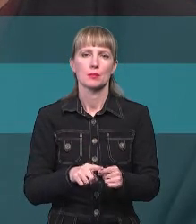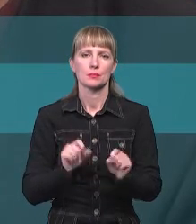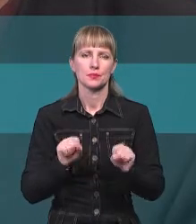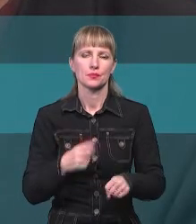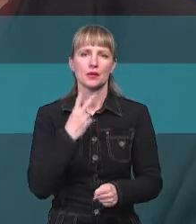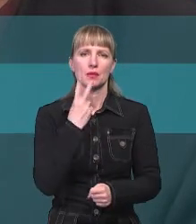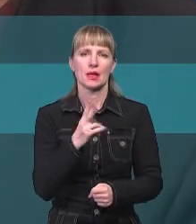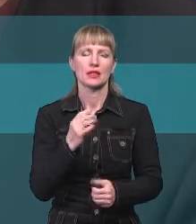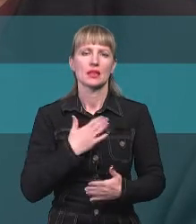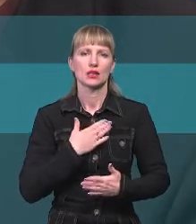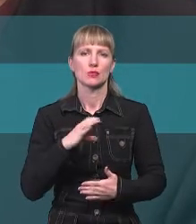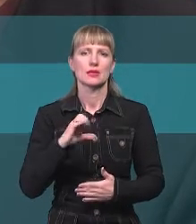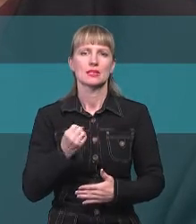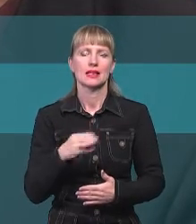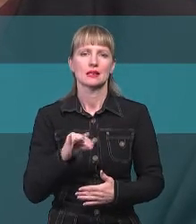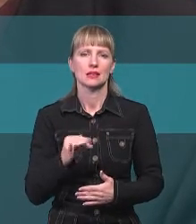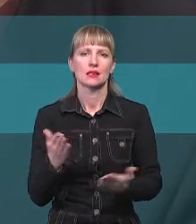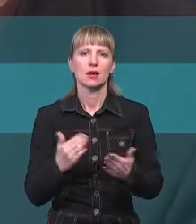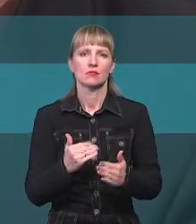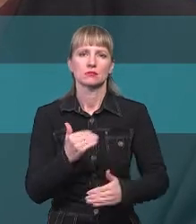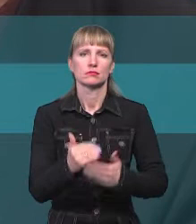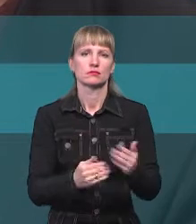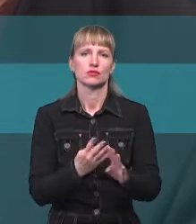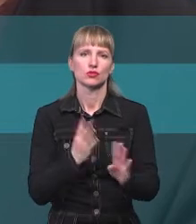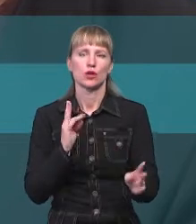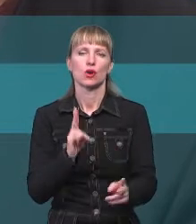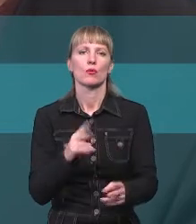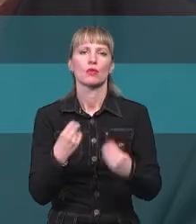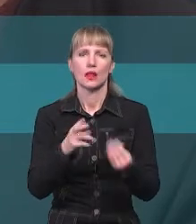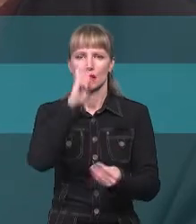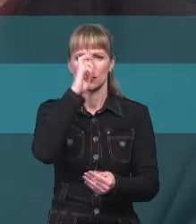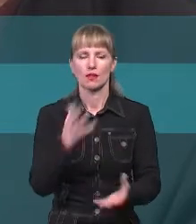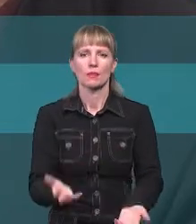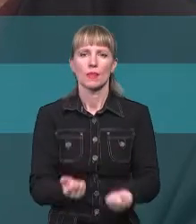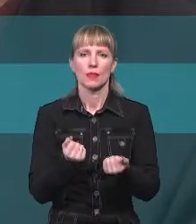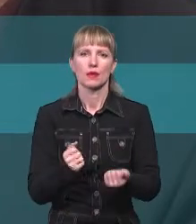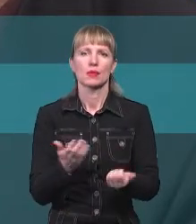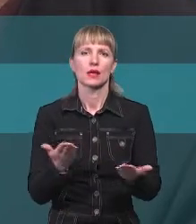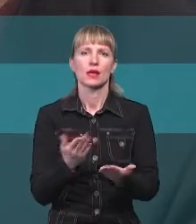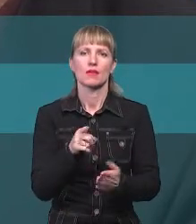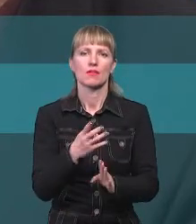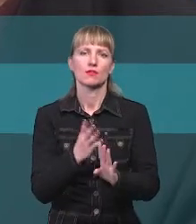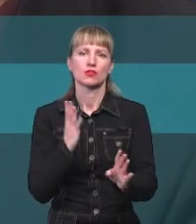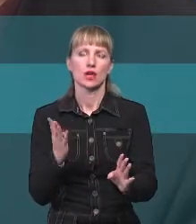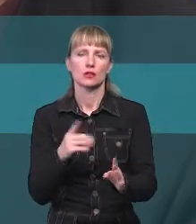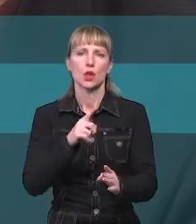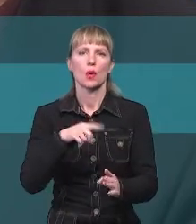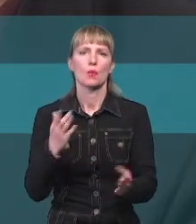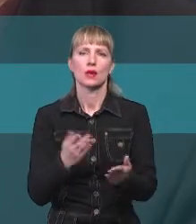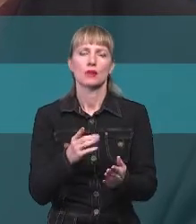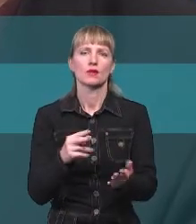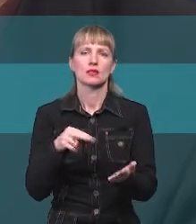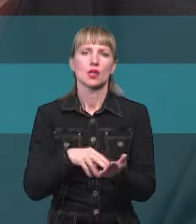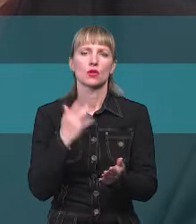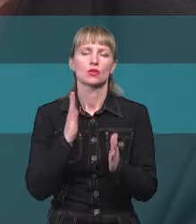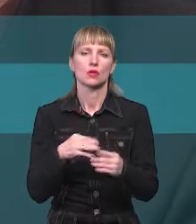можна бачити на нашому сайті, як просувається черга, кому надається державна підтримка, який ви в черзі, яким ви стали, коли